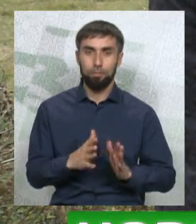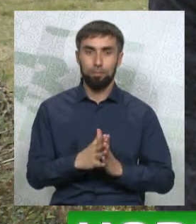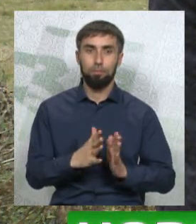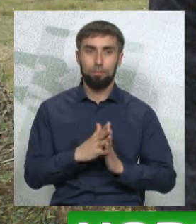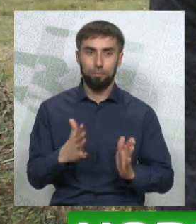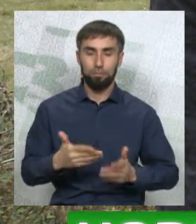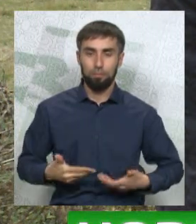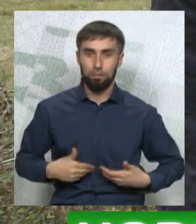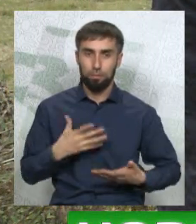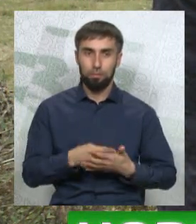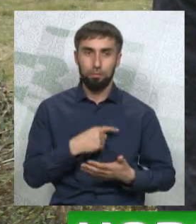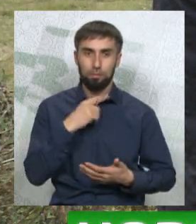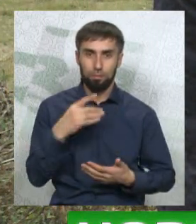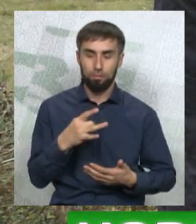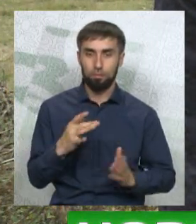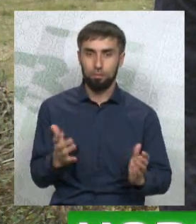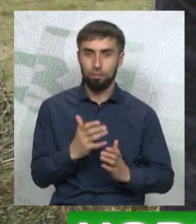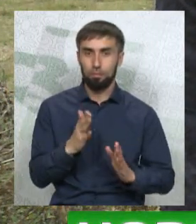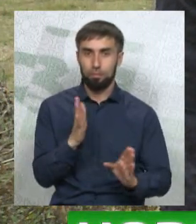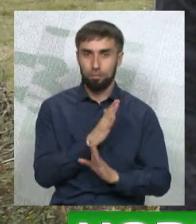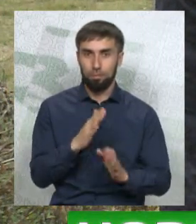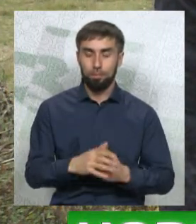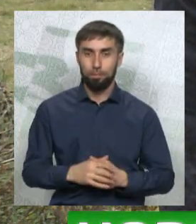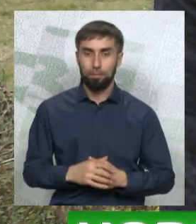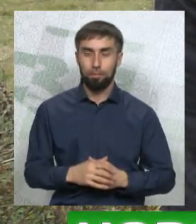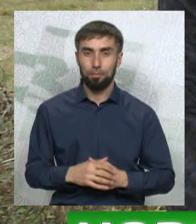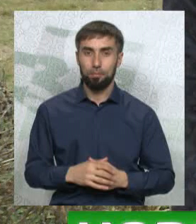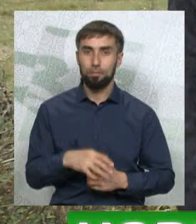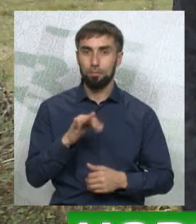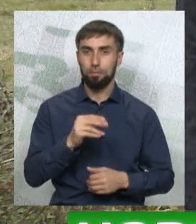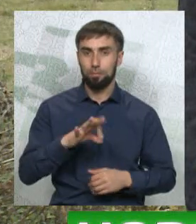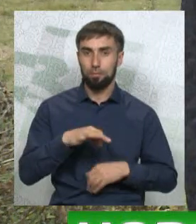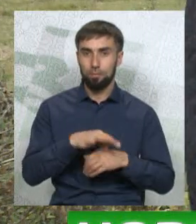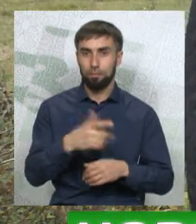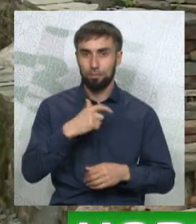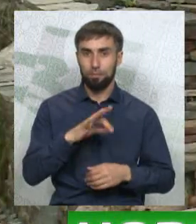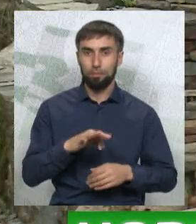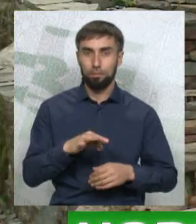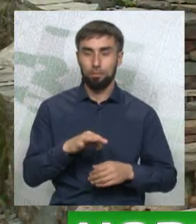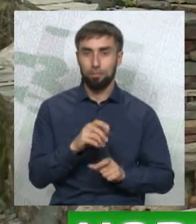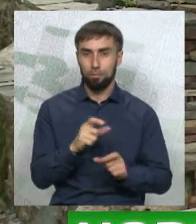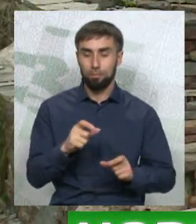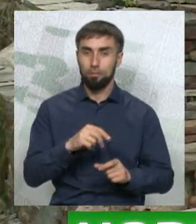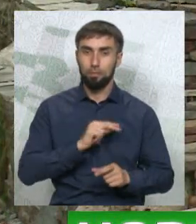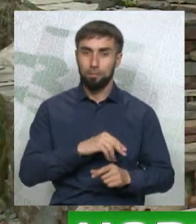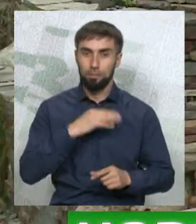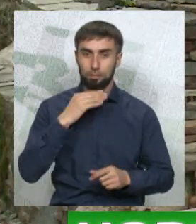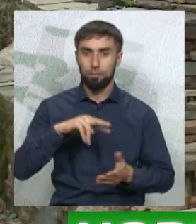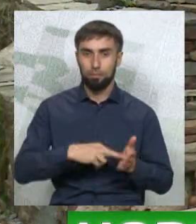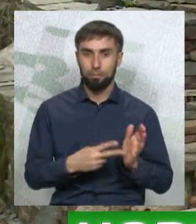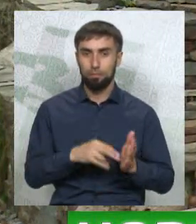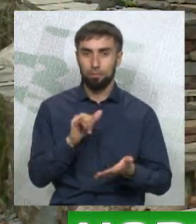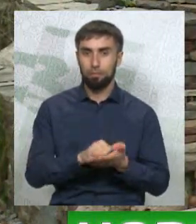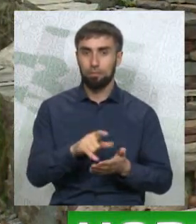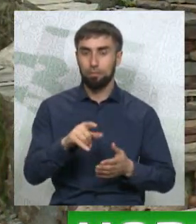наши шпульки беречь природу и когти вести себя по-человечески работы хватает в планах выложить